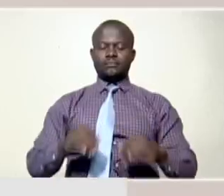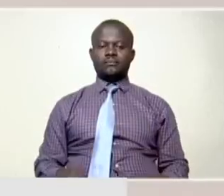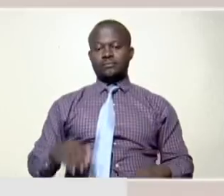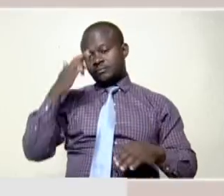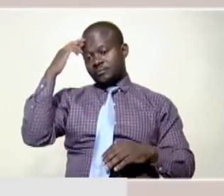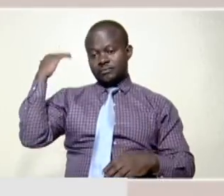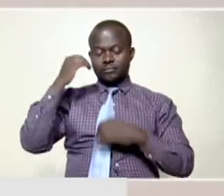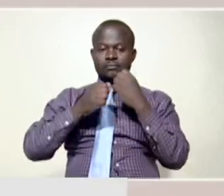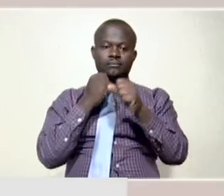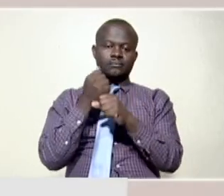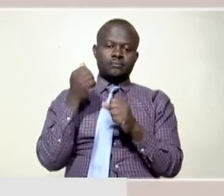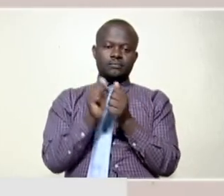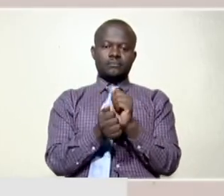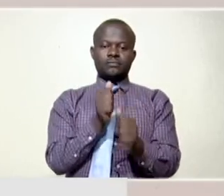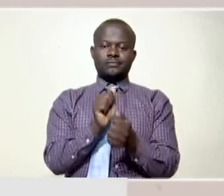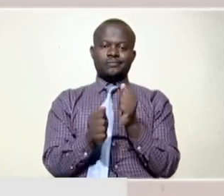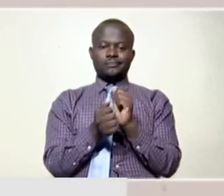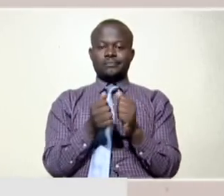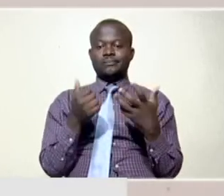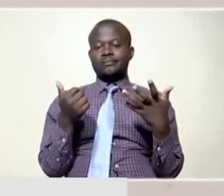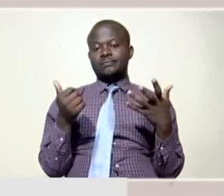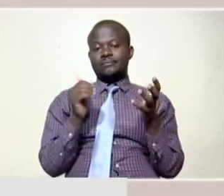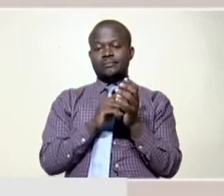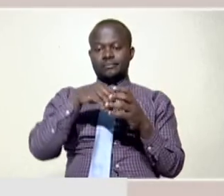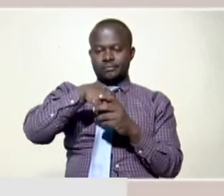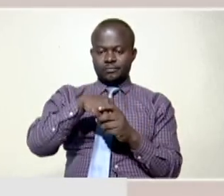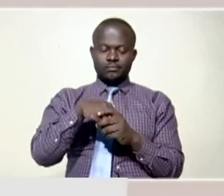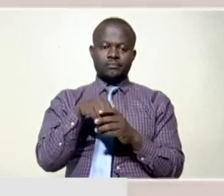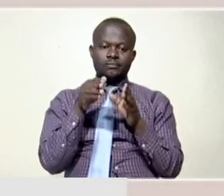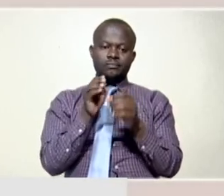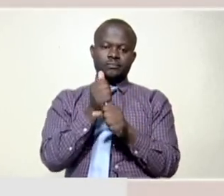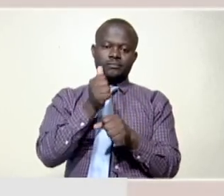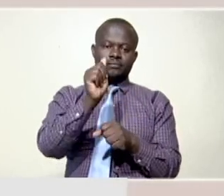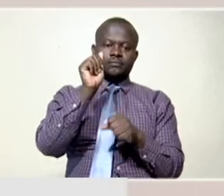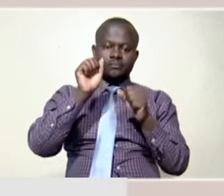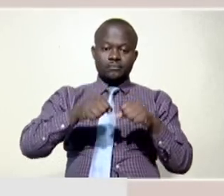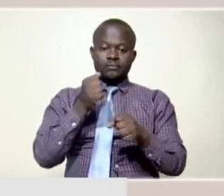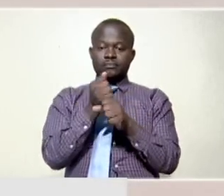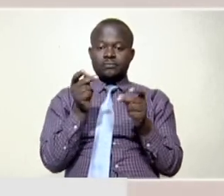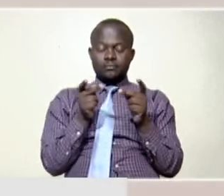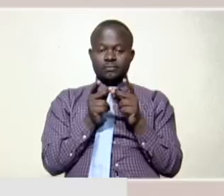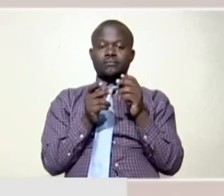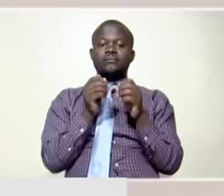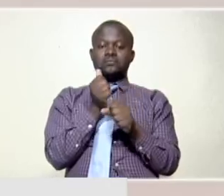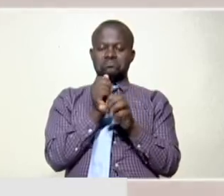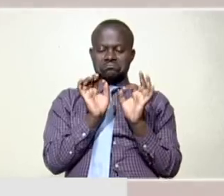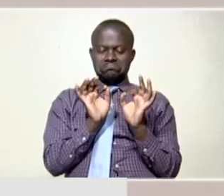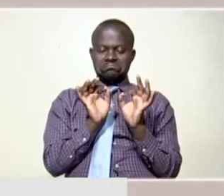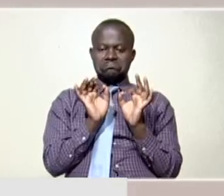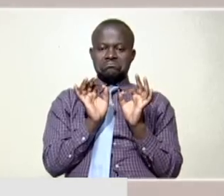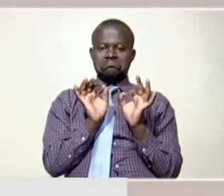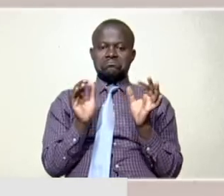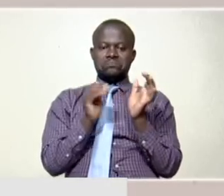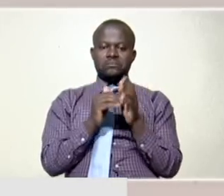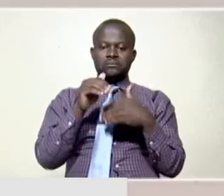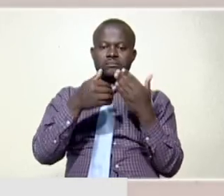ushize n'ubundi wari wasenyutse ushengwe n'ibiza dushyiramo rwiyemezamirimo ashobora kuhakora arahadusanira ndetse